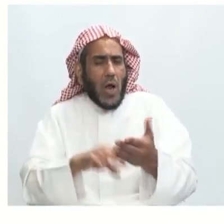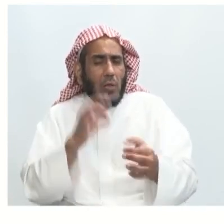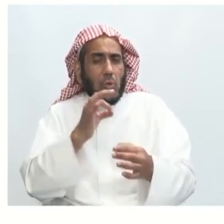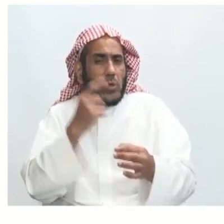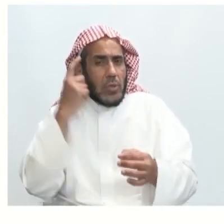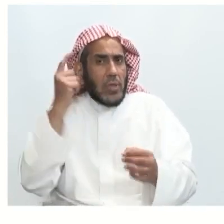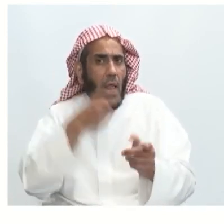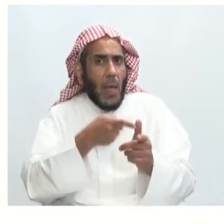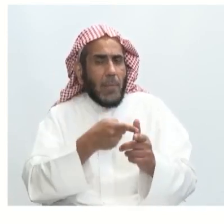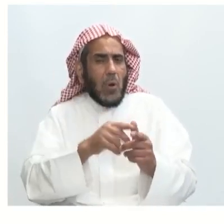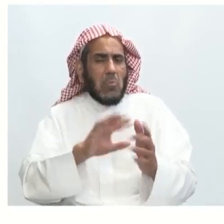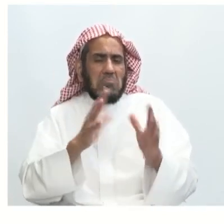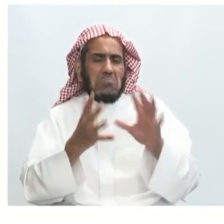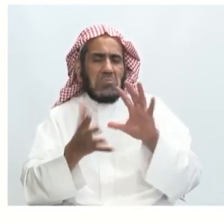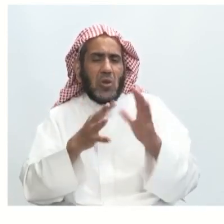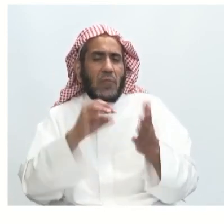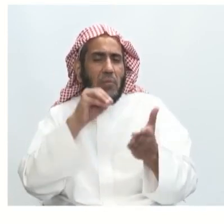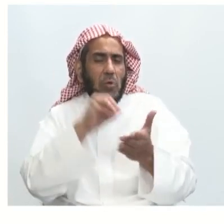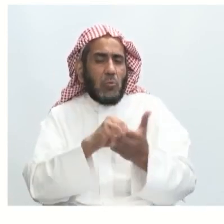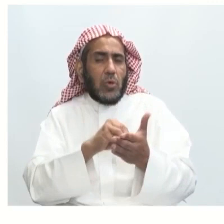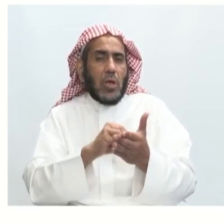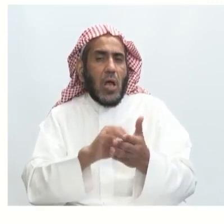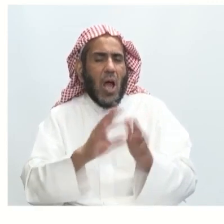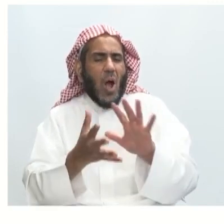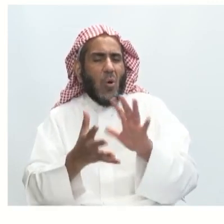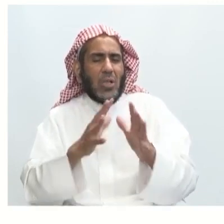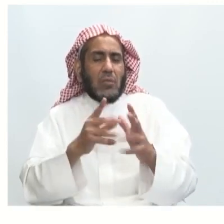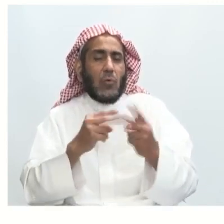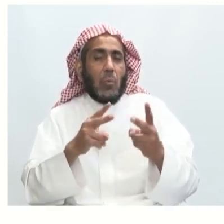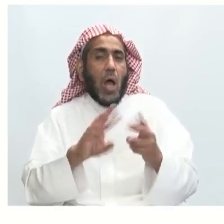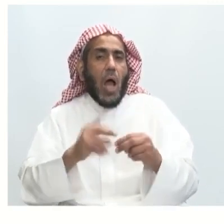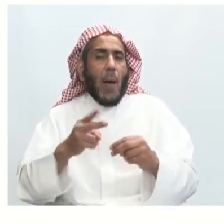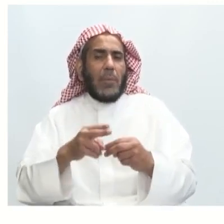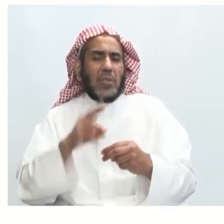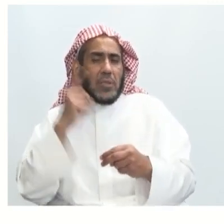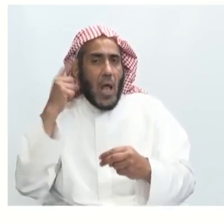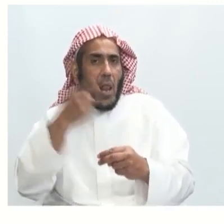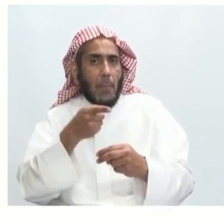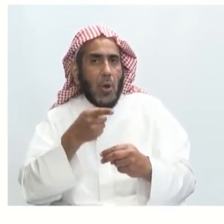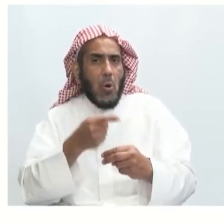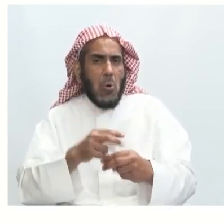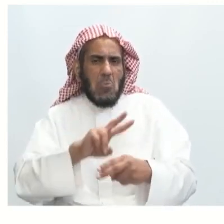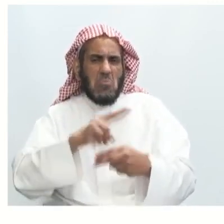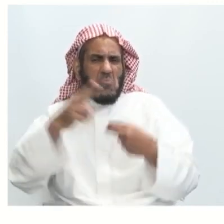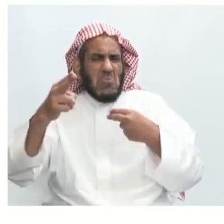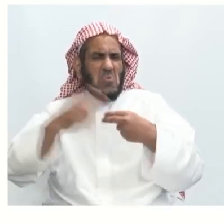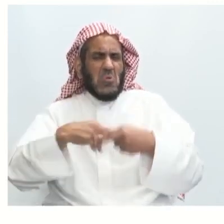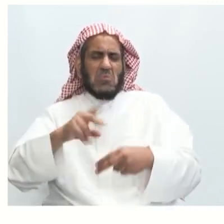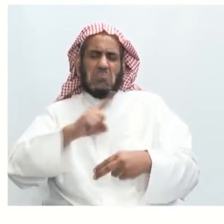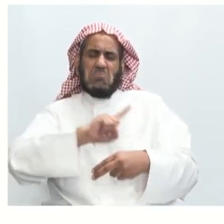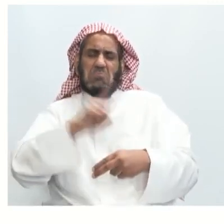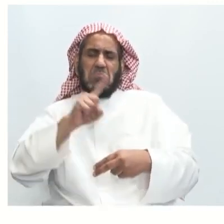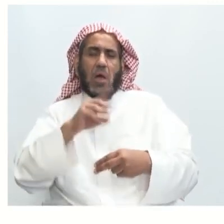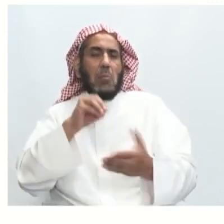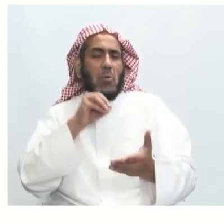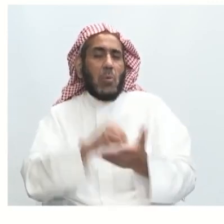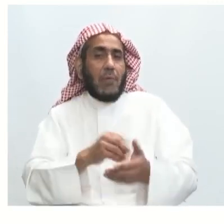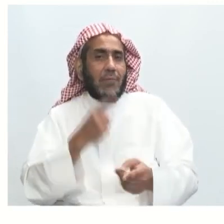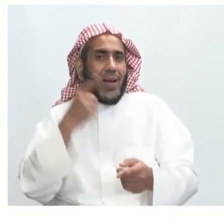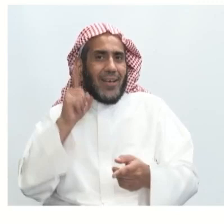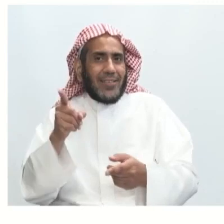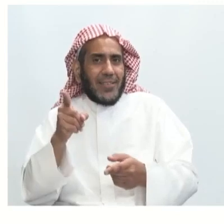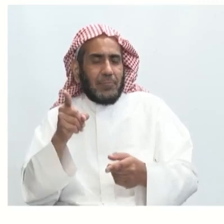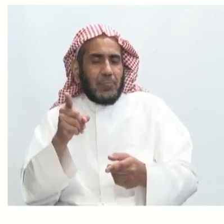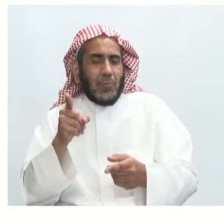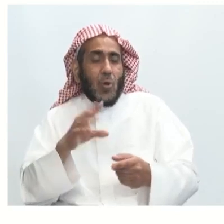واحد حين تعلم انه يشك في مضمونه او يتردد في قبوله واما حين تعلم انه ينكر هذا المضمون فانت